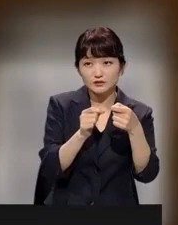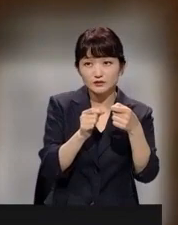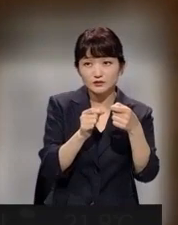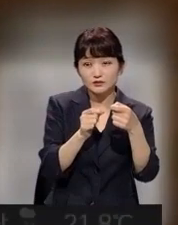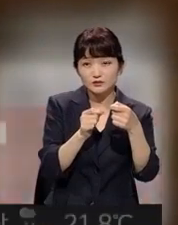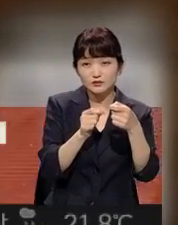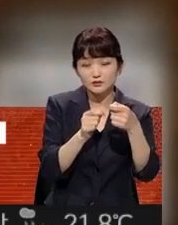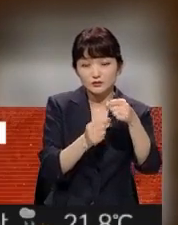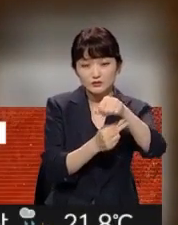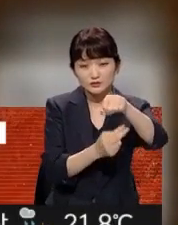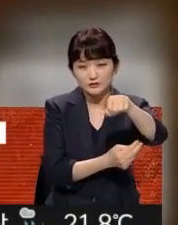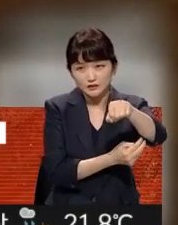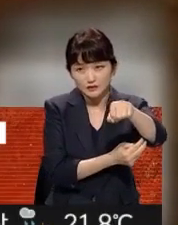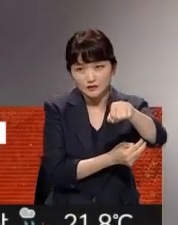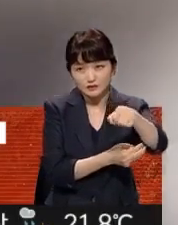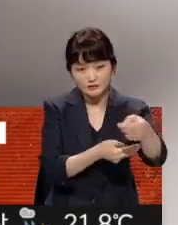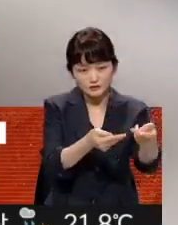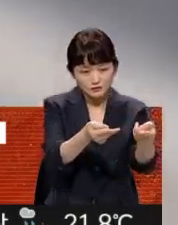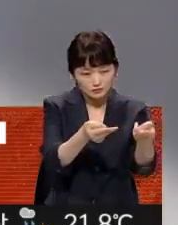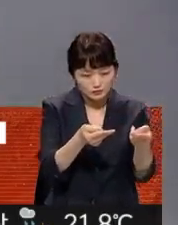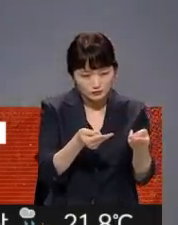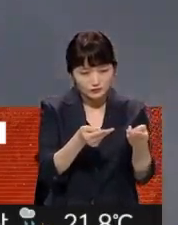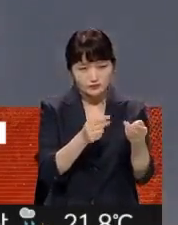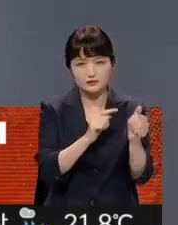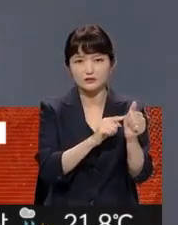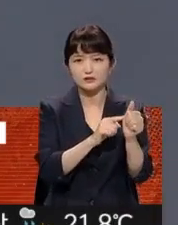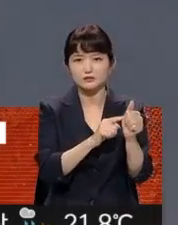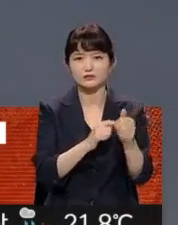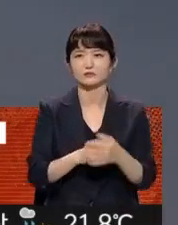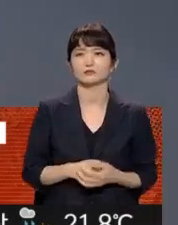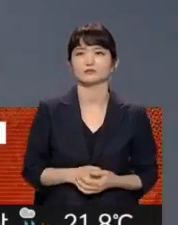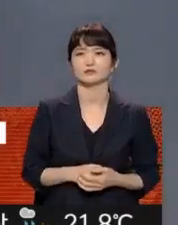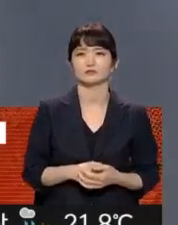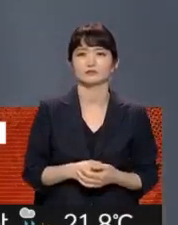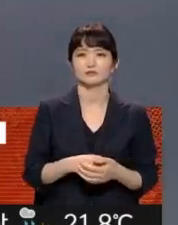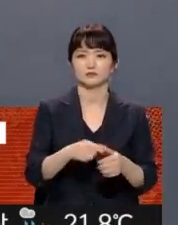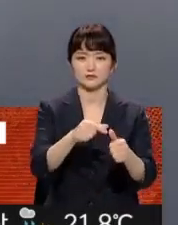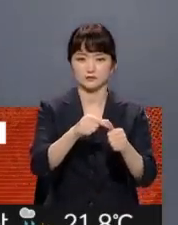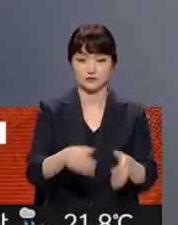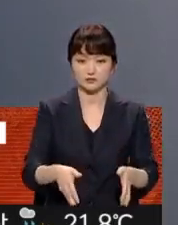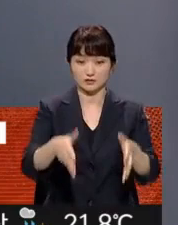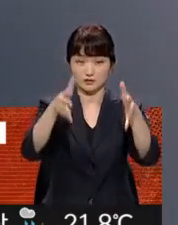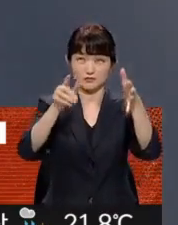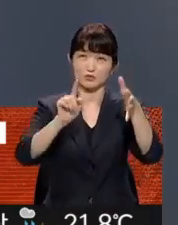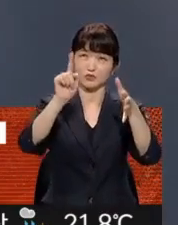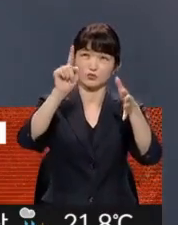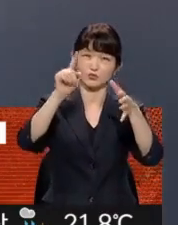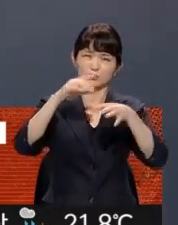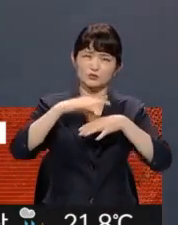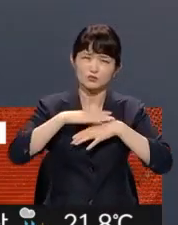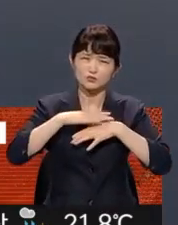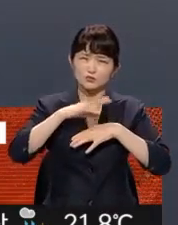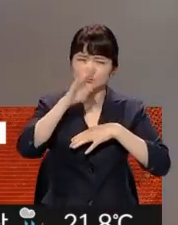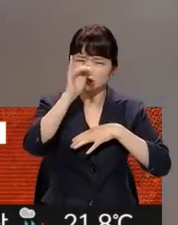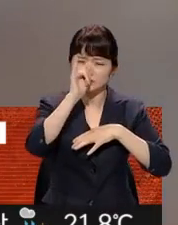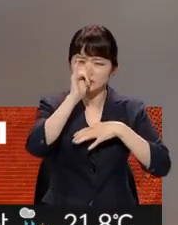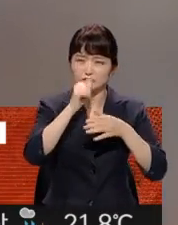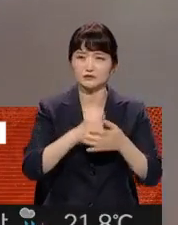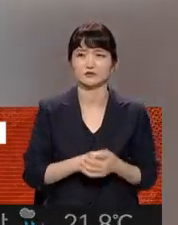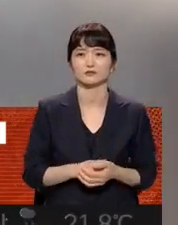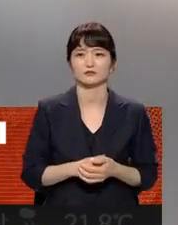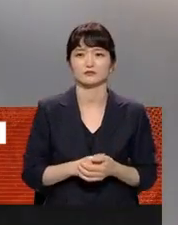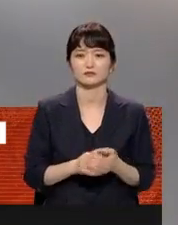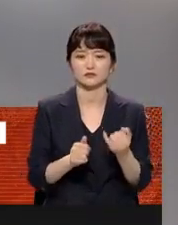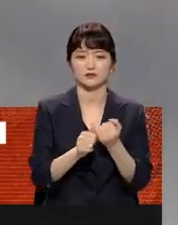노숙생활을 해왔다고 하는데요 남성 구조 과정에서 고소공포증도 있었지만 두려웠지만 과거 극단적 선택을 한